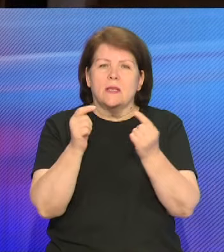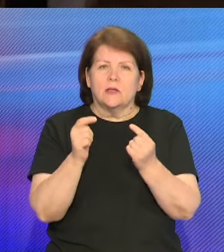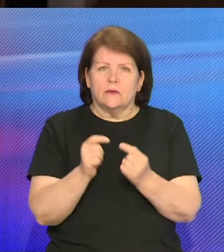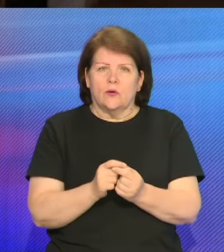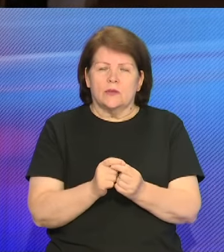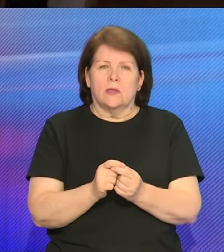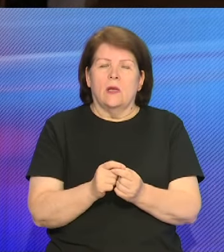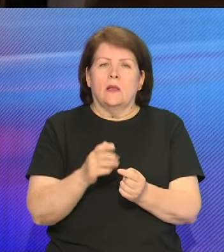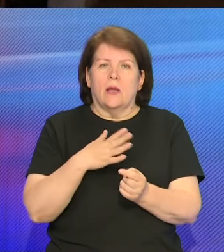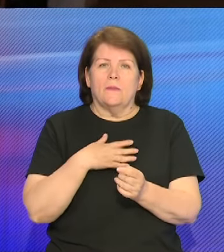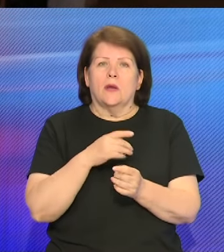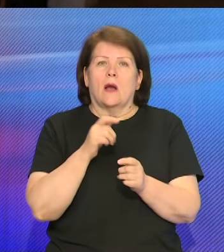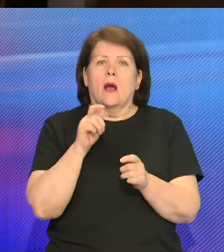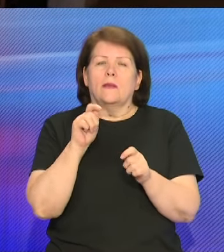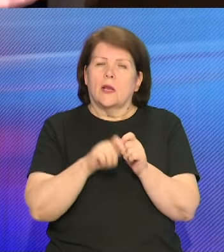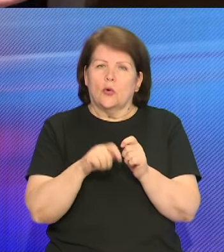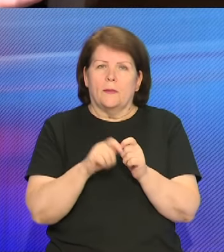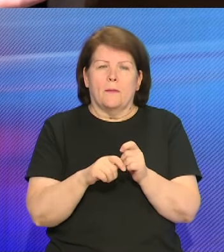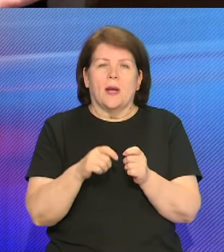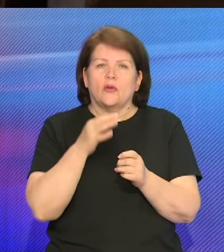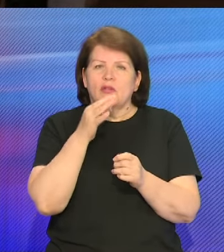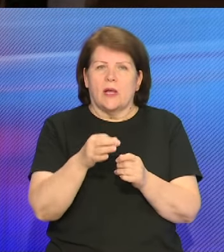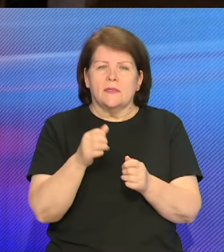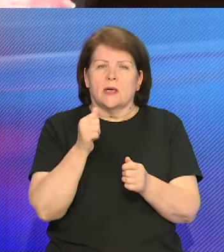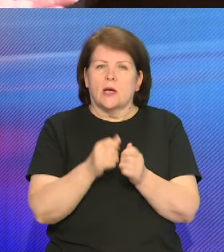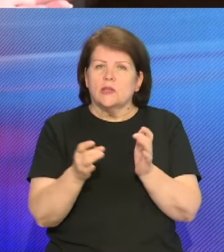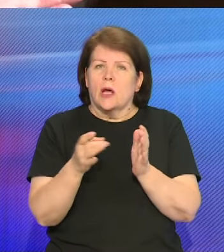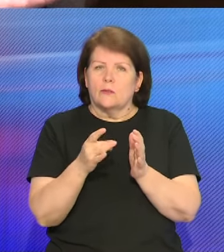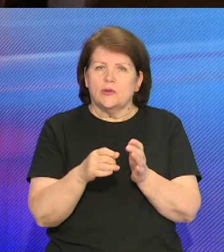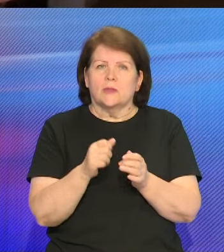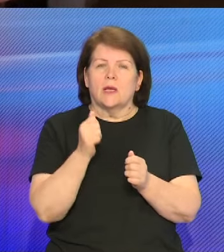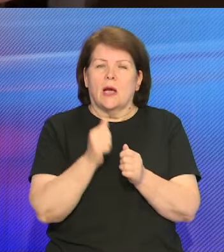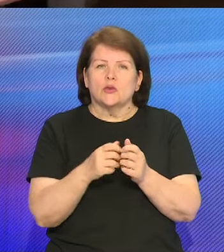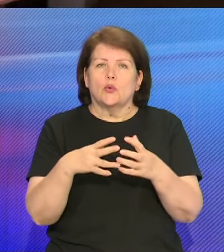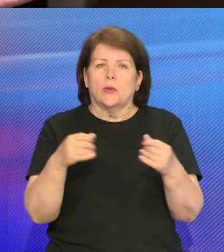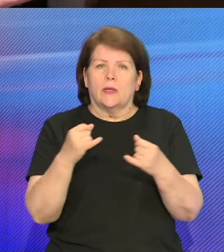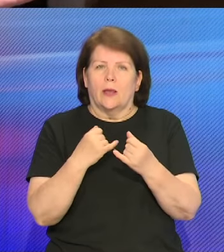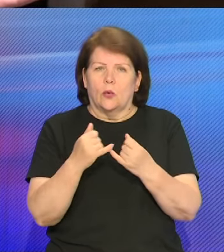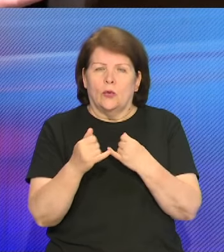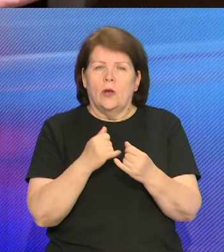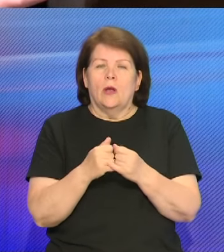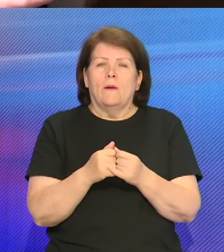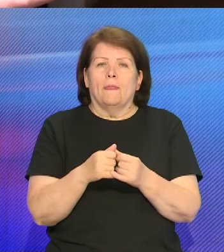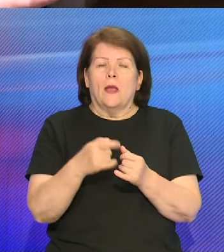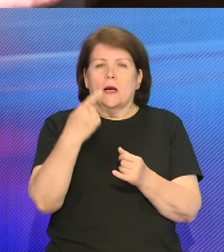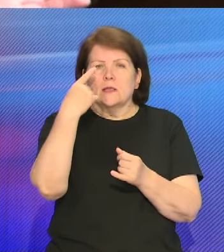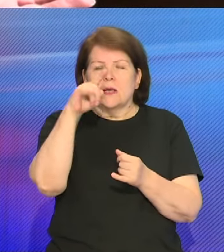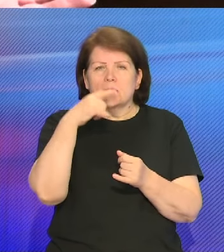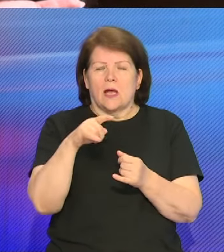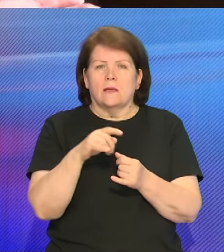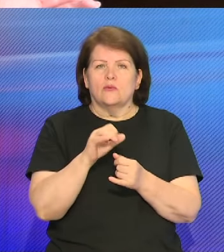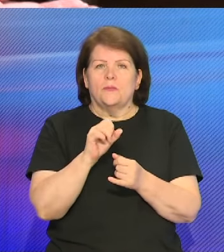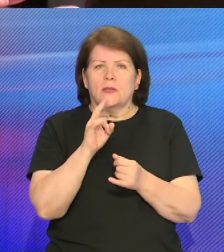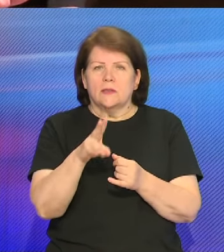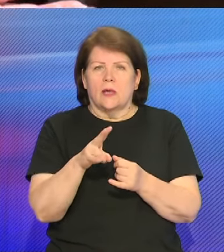каждый арбузик, за каждую дыньку. Казахстан и Краснодар, они как бы солнечные, хорошие страны,